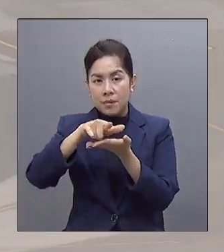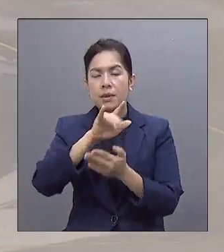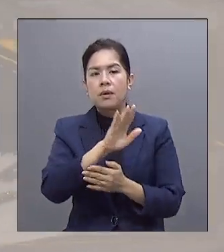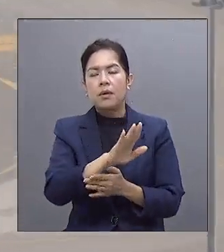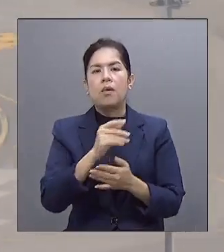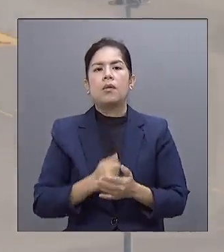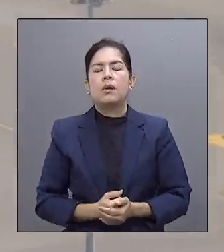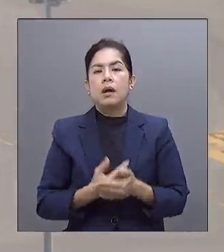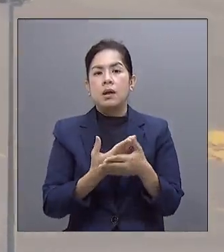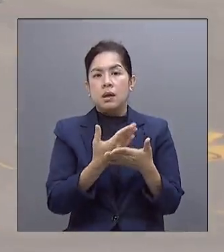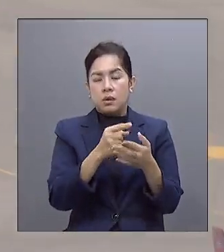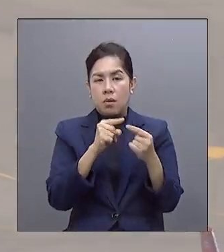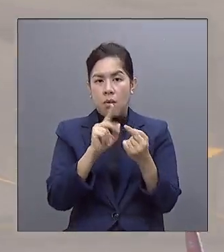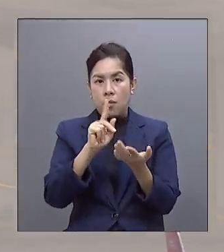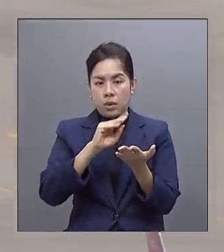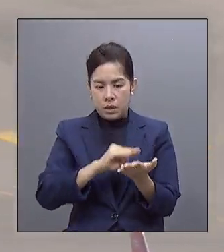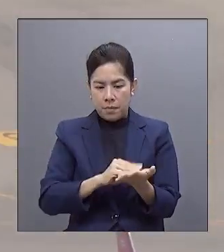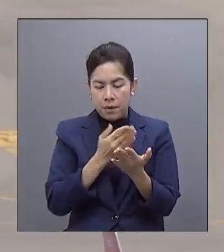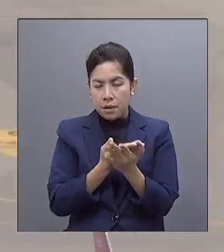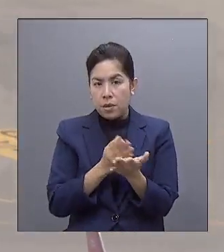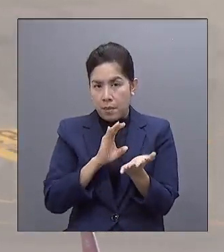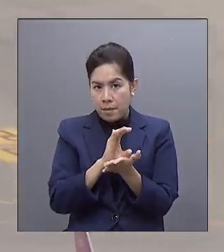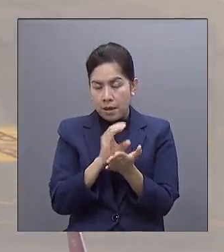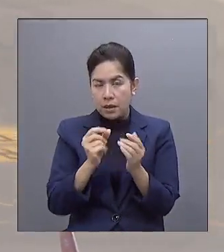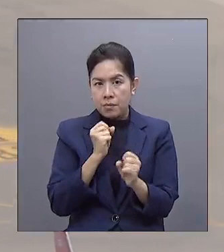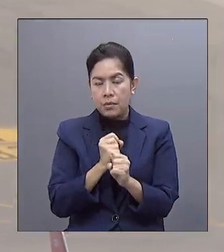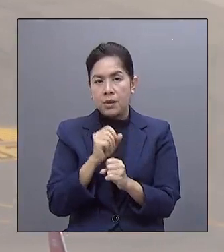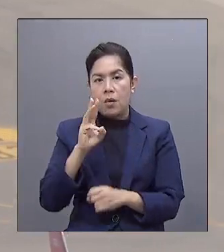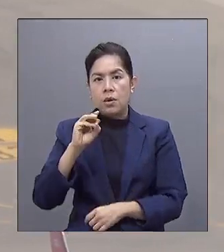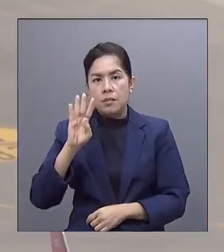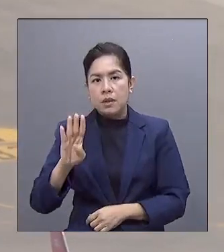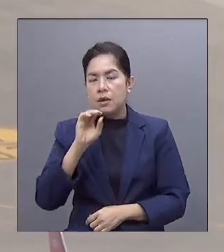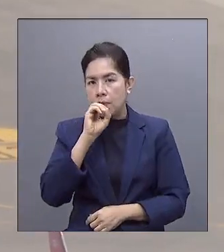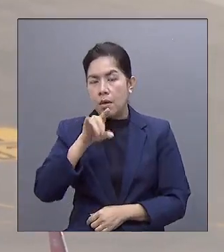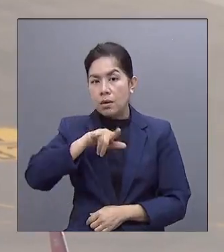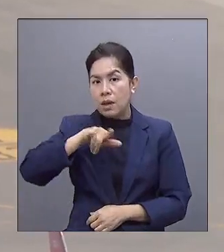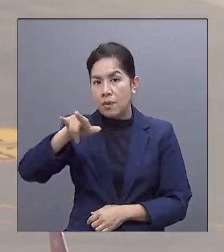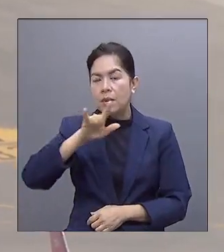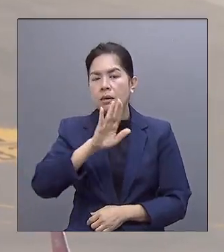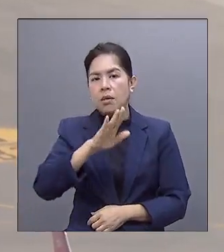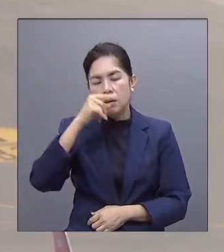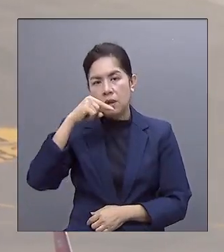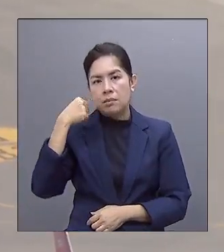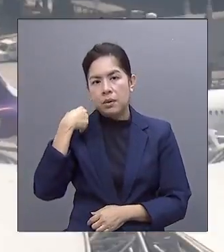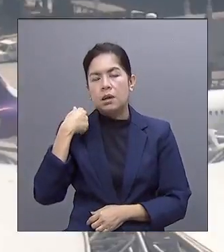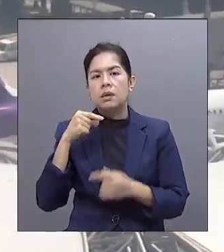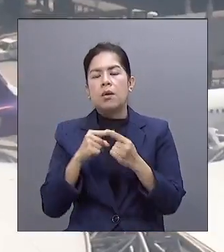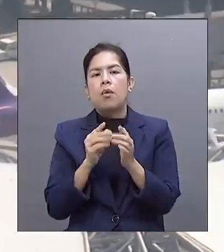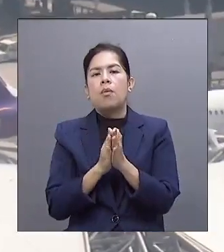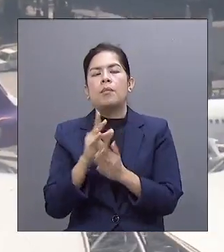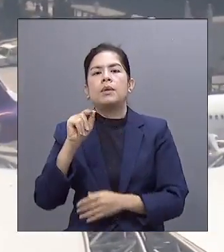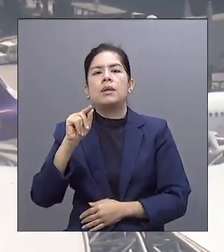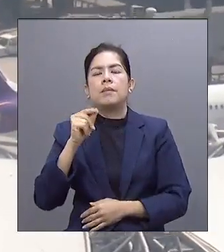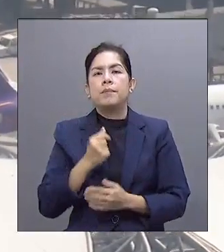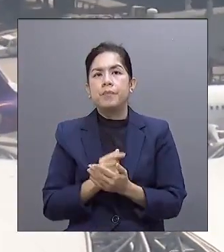ฝูงบินนะคะข้อมูลจากงบการเงินประจำปี 2564ค่ะระบุว่าสายการบินไทยสมลนะคะมีทั้งสิ้น 20ลำขณะที่ข้อ